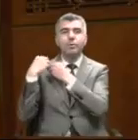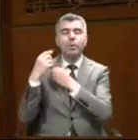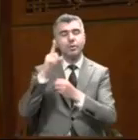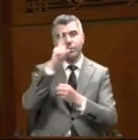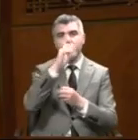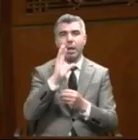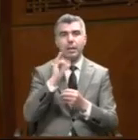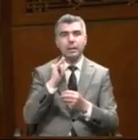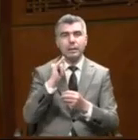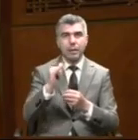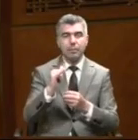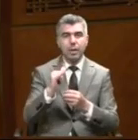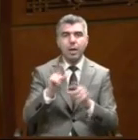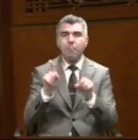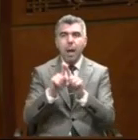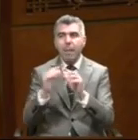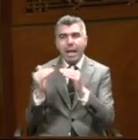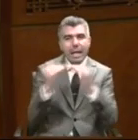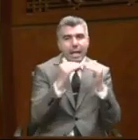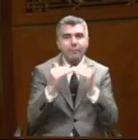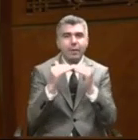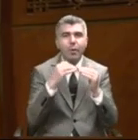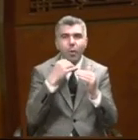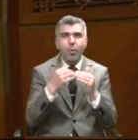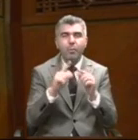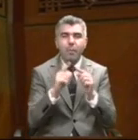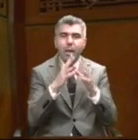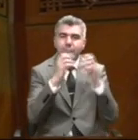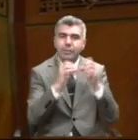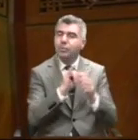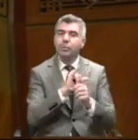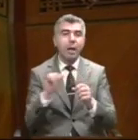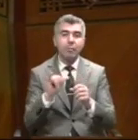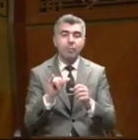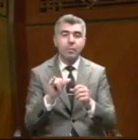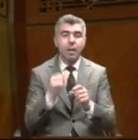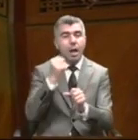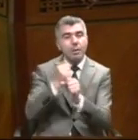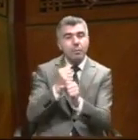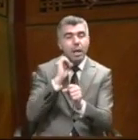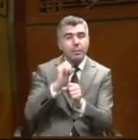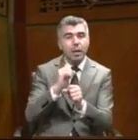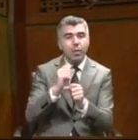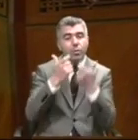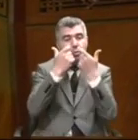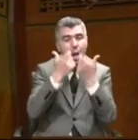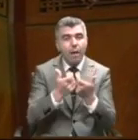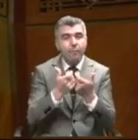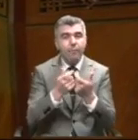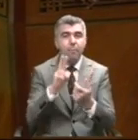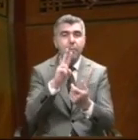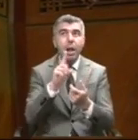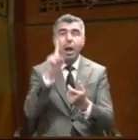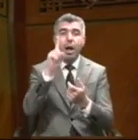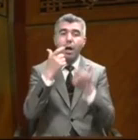هذه القضيه فيها وكندخلوا فيها احنا كنبدلوا ديالنا والله تعالى رقيب علينا ولكن خاص